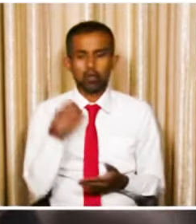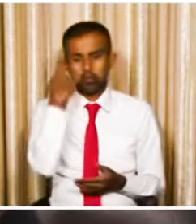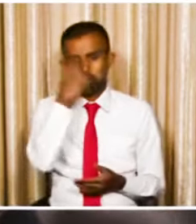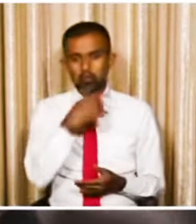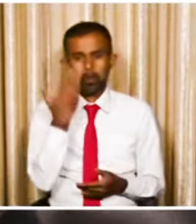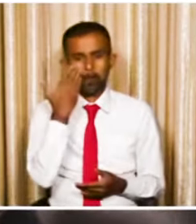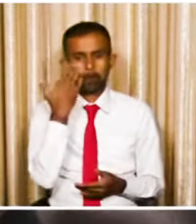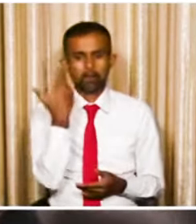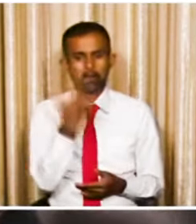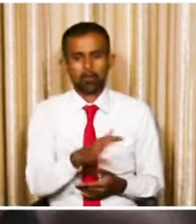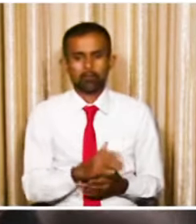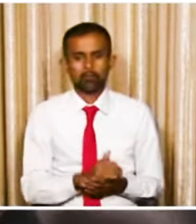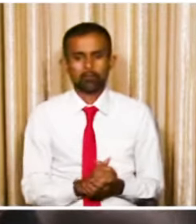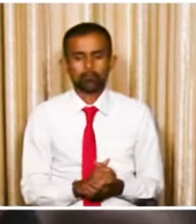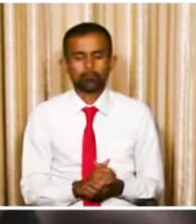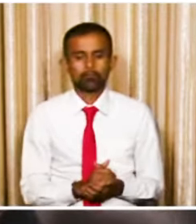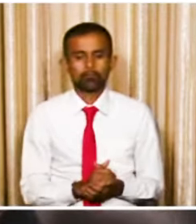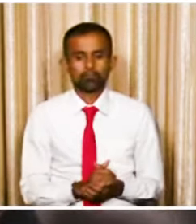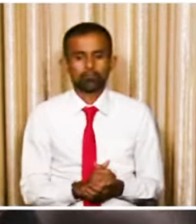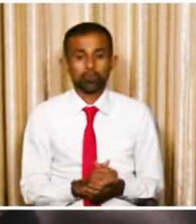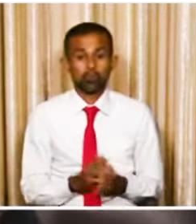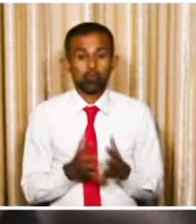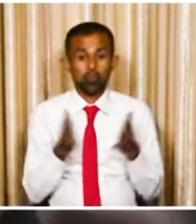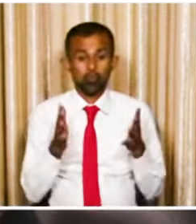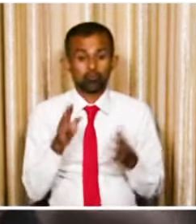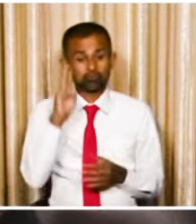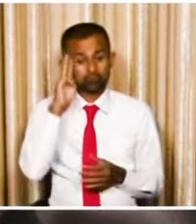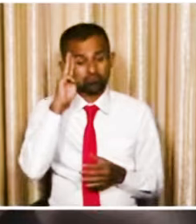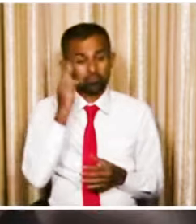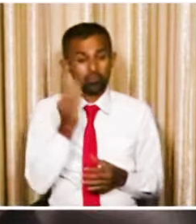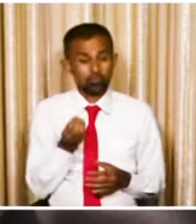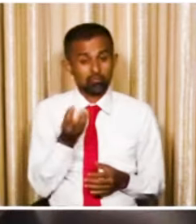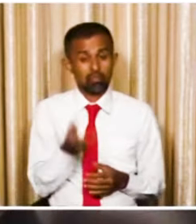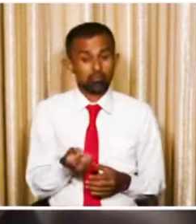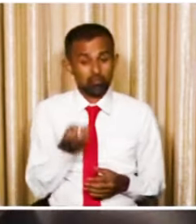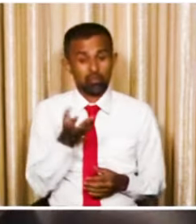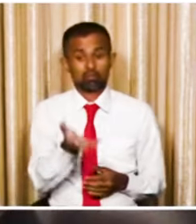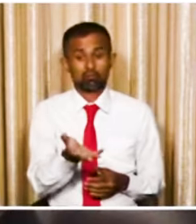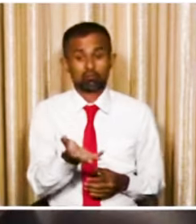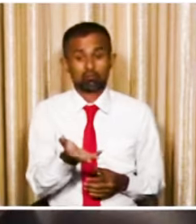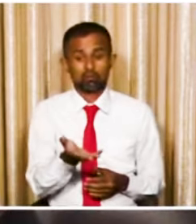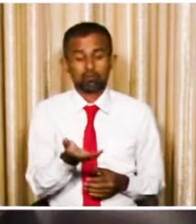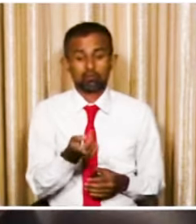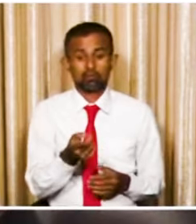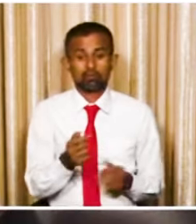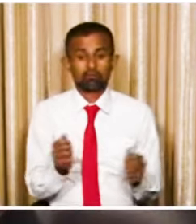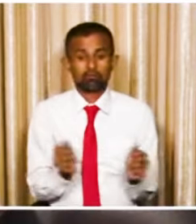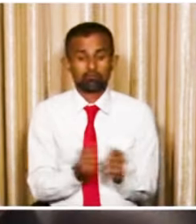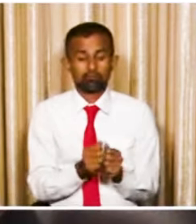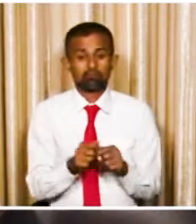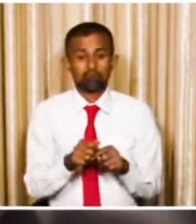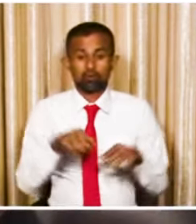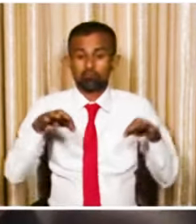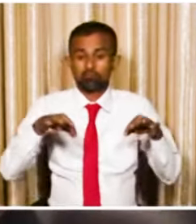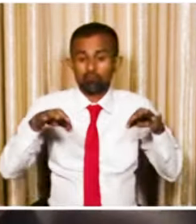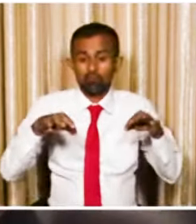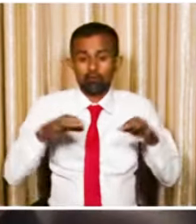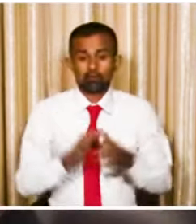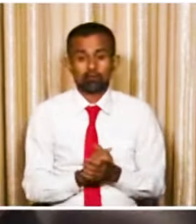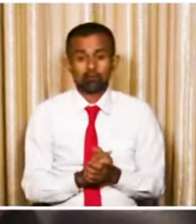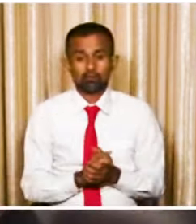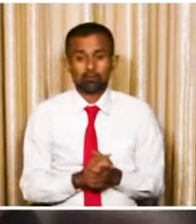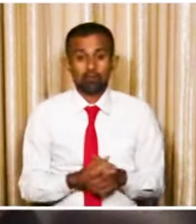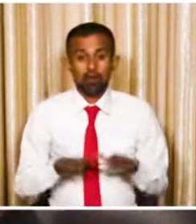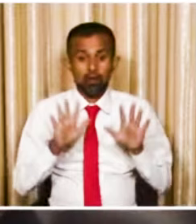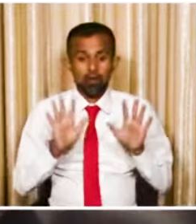வாக்குறுதிகள் கொடுப்பதும் அதை நடத்துவதைப் போல காட்டுவதும் ஆனால் அந்த இறுதித் தருவாயிலே